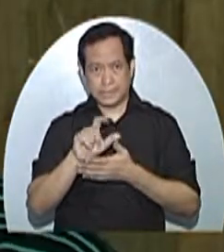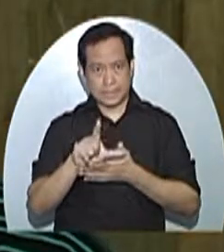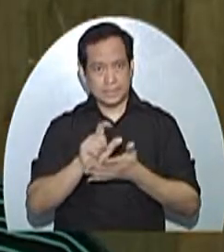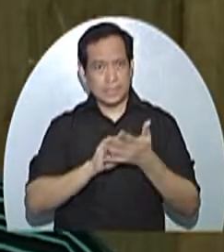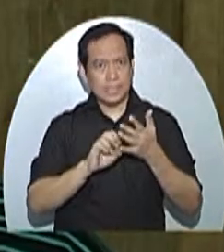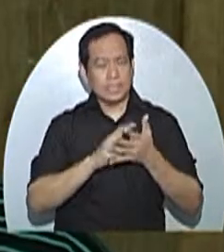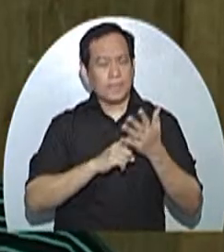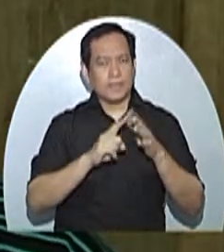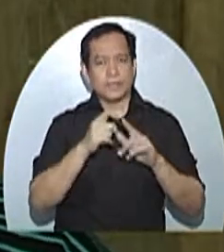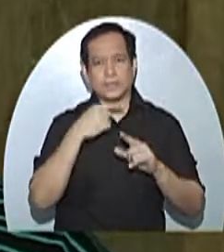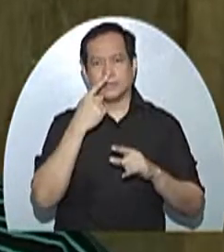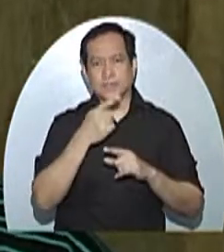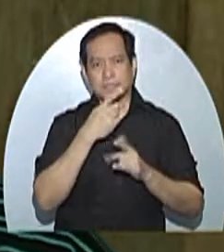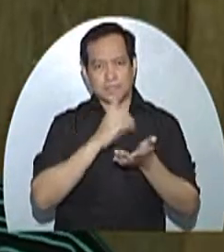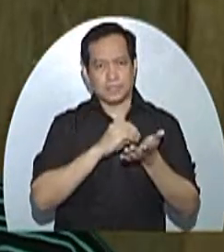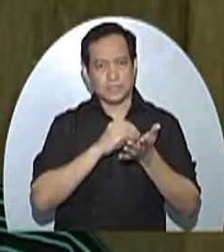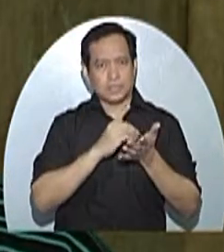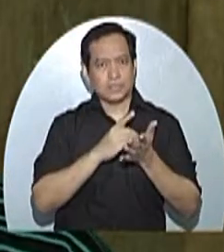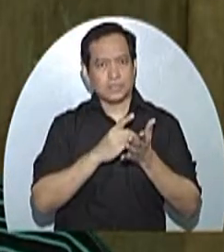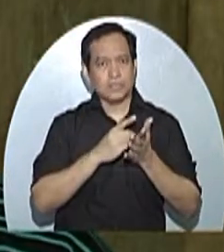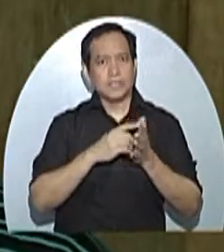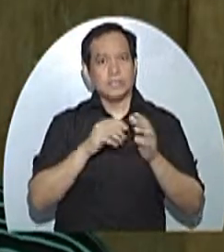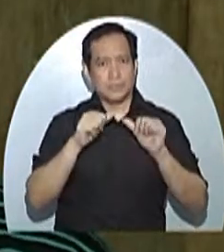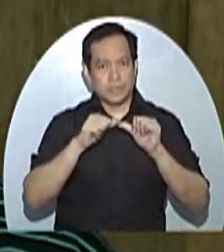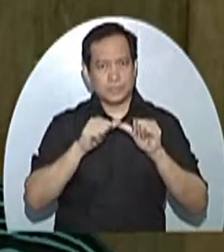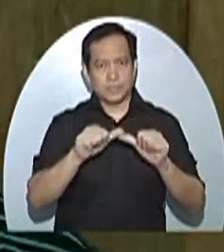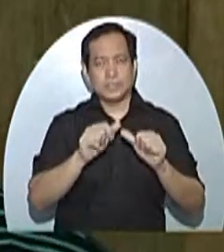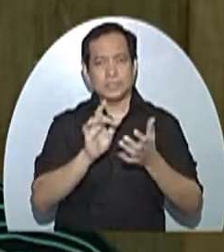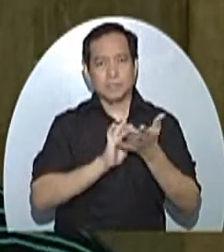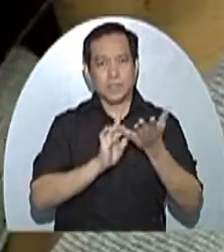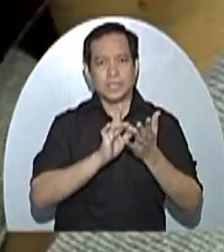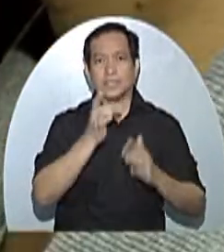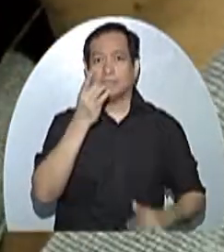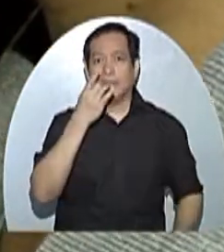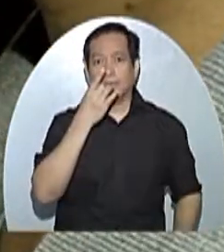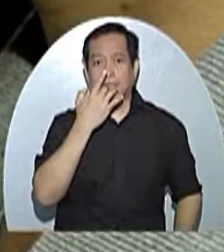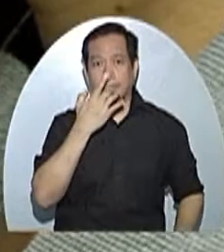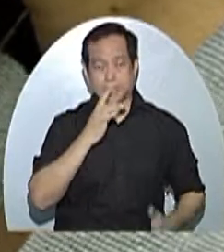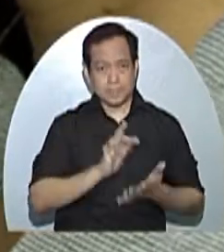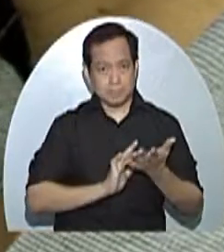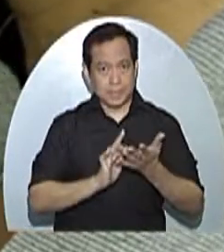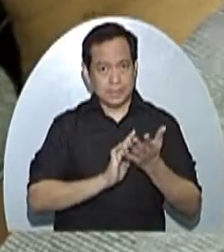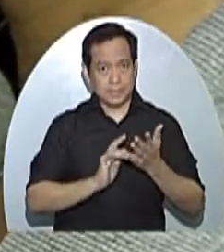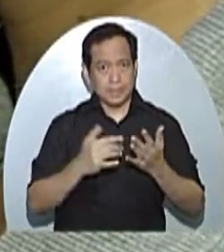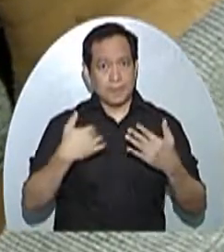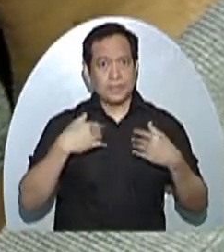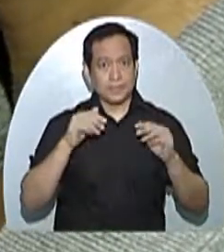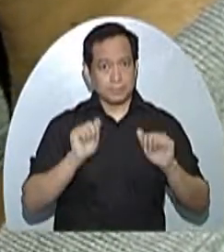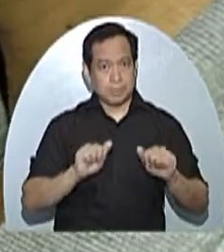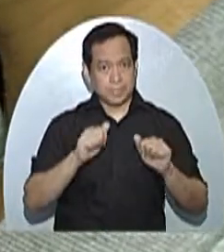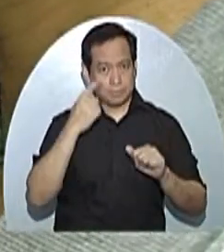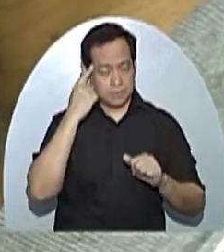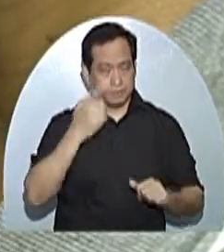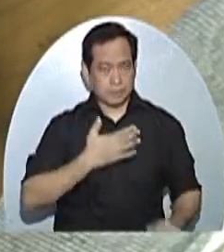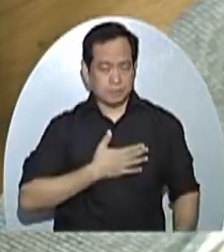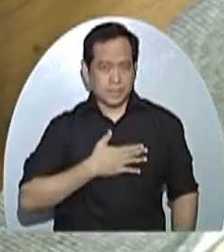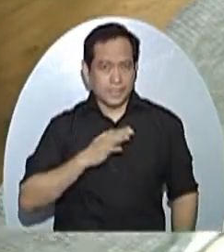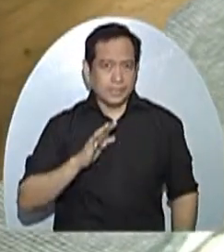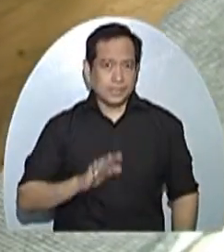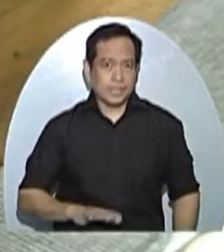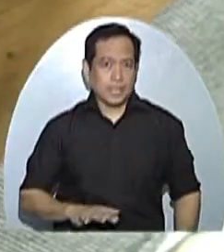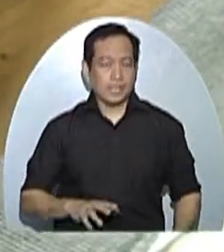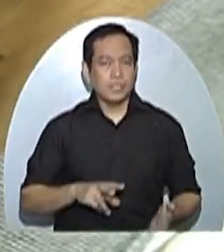ng doktor, pag tuloy-tuloy daw diyan, yung pag-inom niya ng gamot, may posibilidad daw siya na makalakad